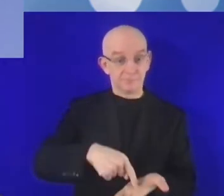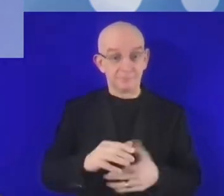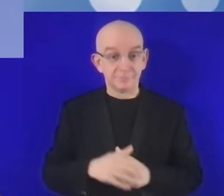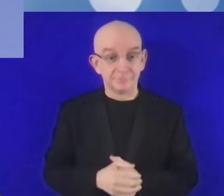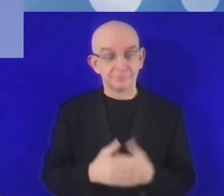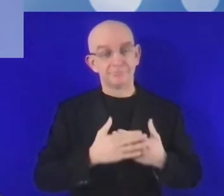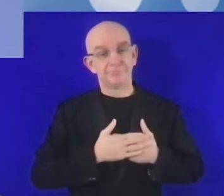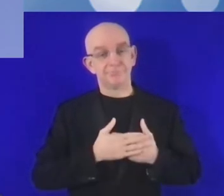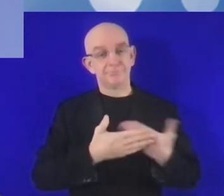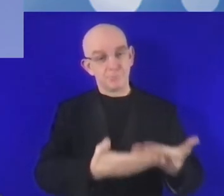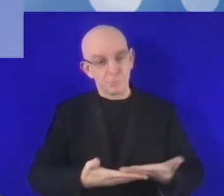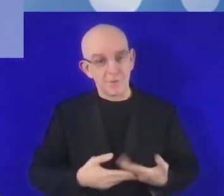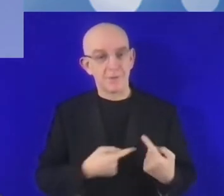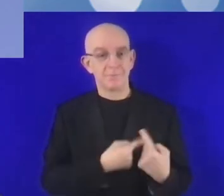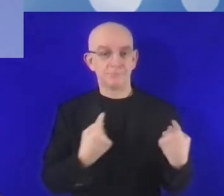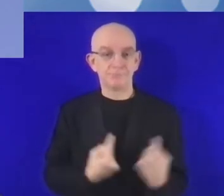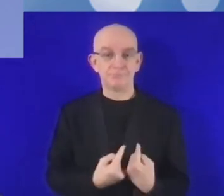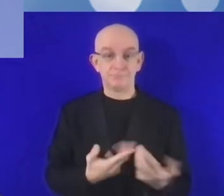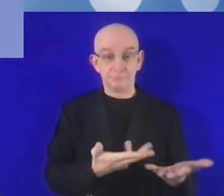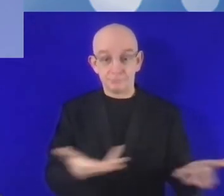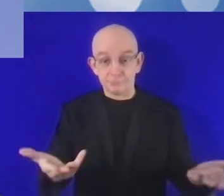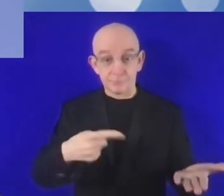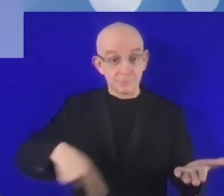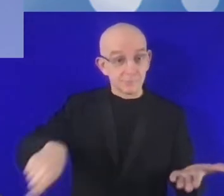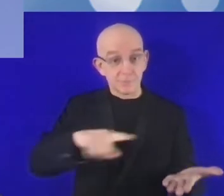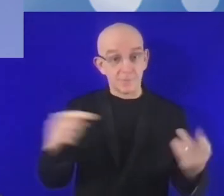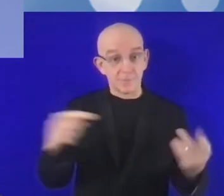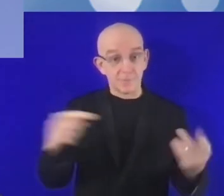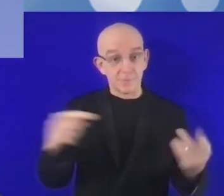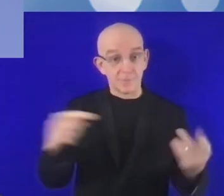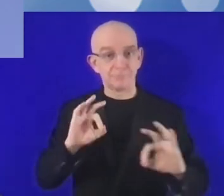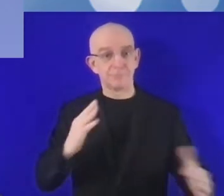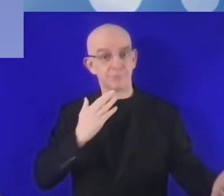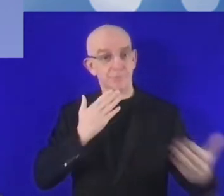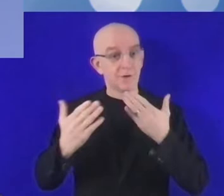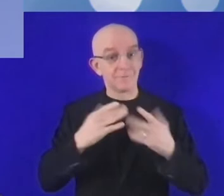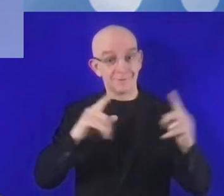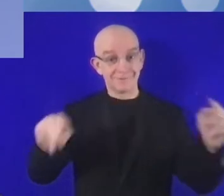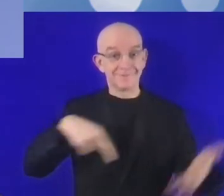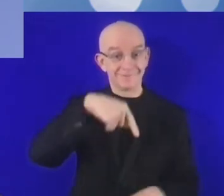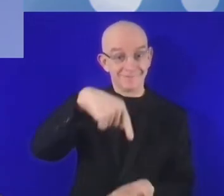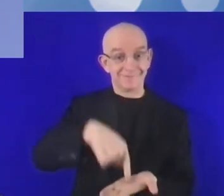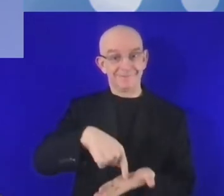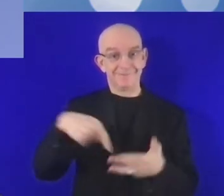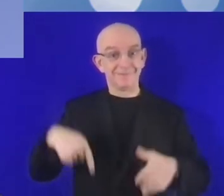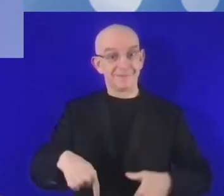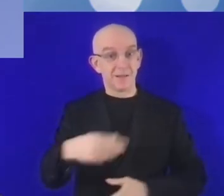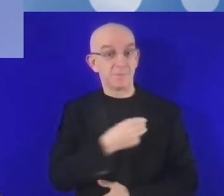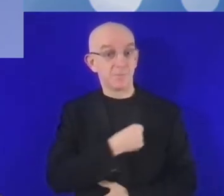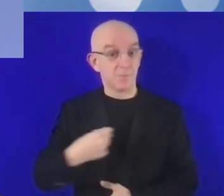sujet. Bienvenue donc à tous ceux qui nous ont rejoints aujourd'hui à ce centre de conférence de